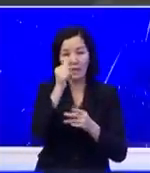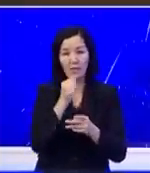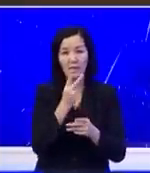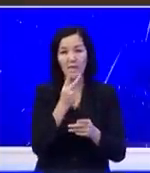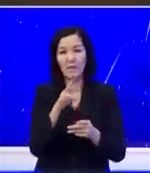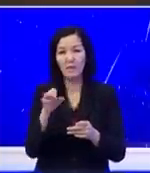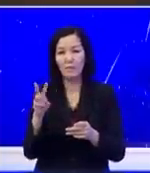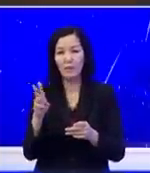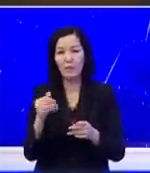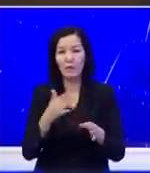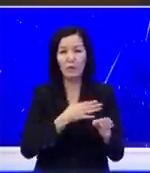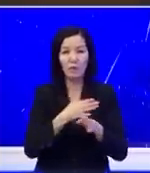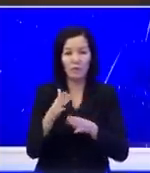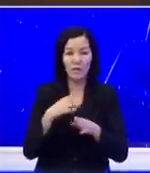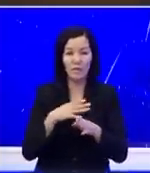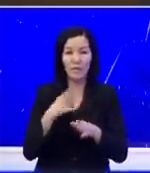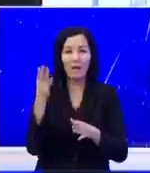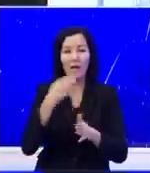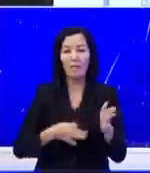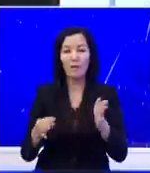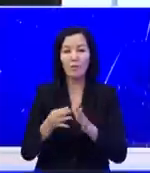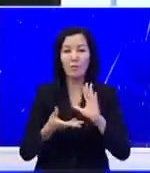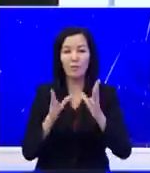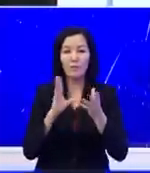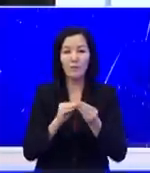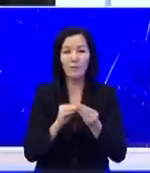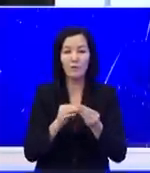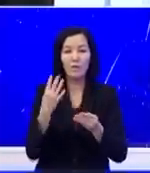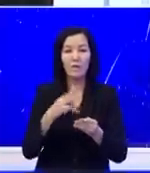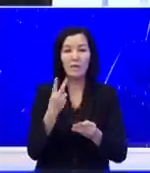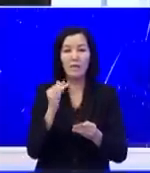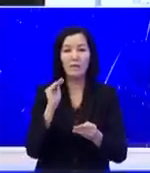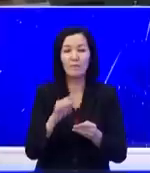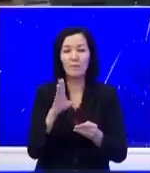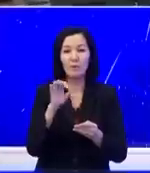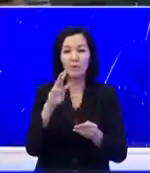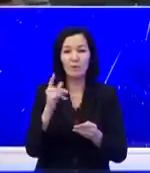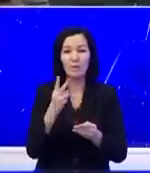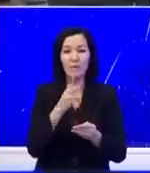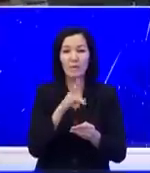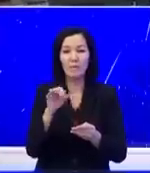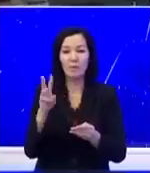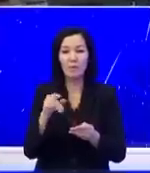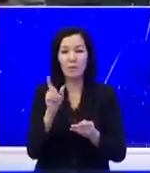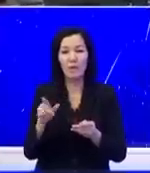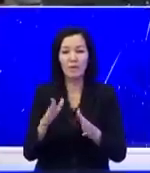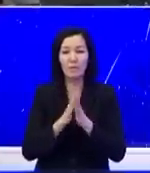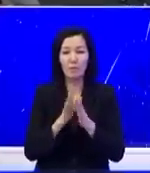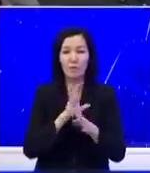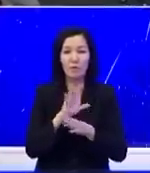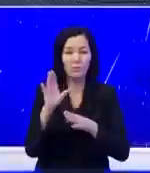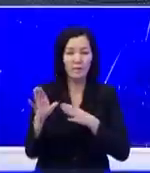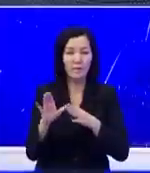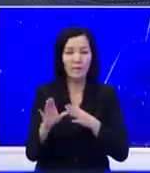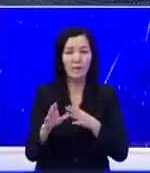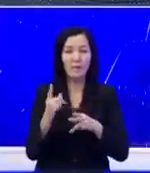миллион адамға қаржы аударылған. Ал Алматы облысында дәл осы 42500 теңгені алуға 2 миллионнан аса өтініш түскен.